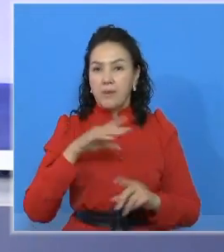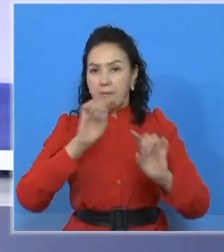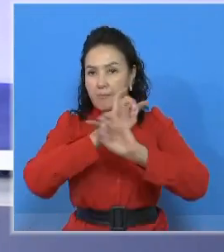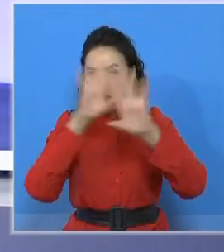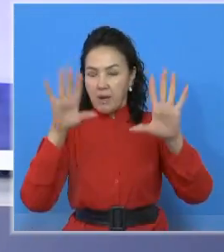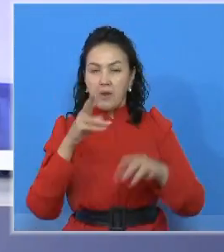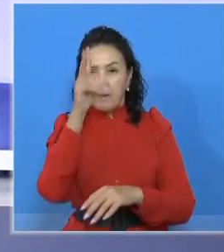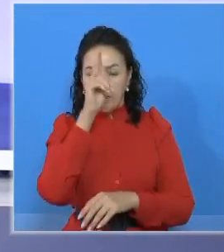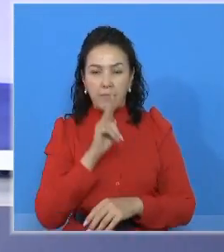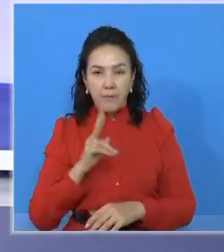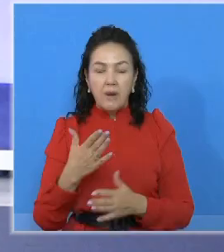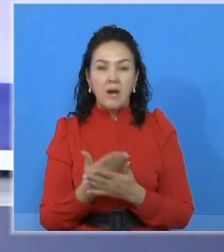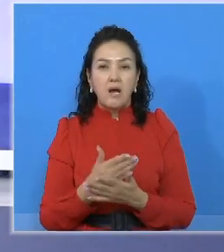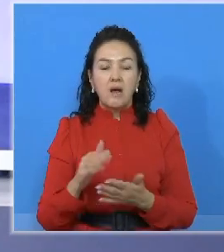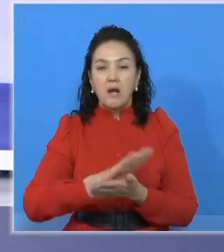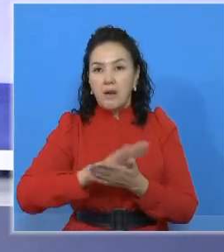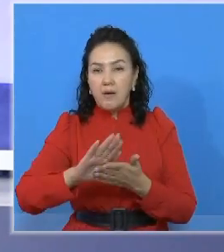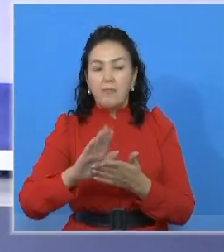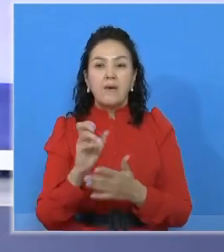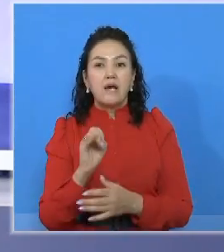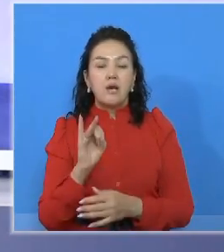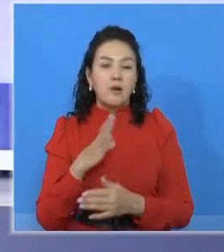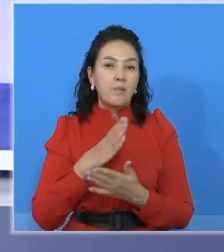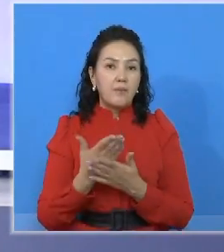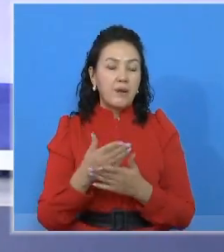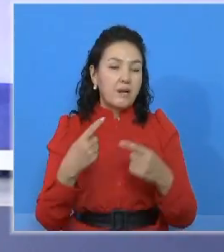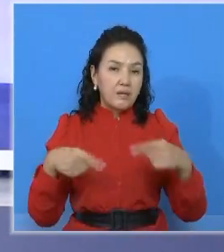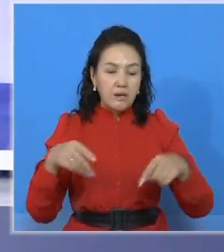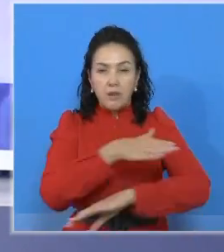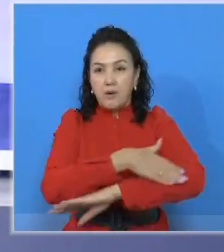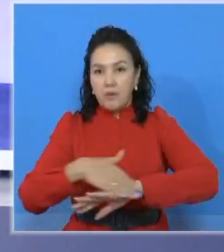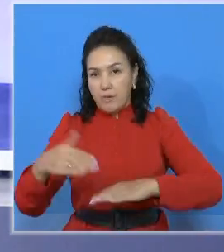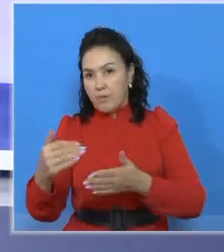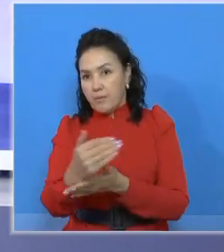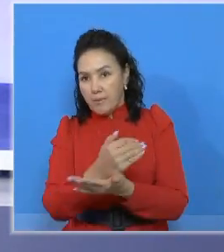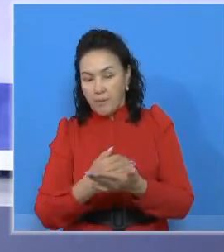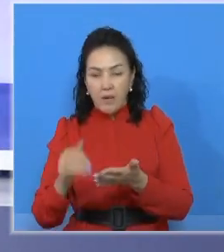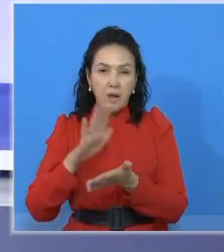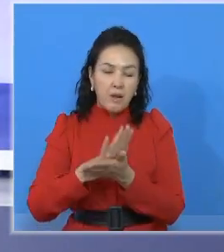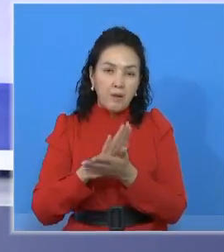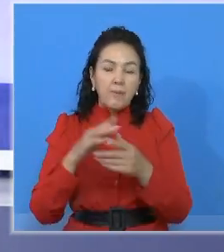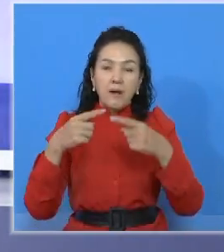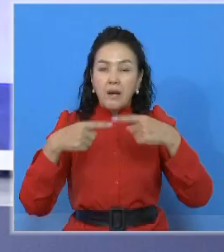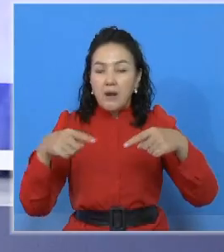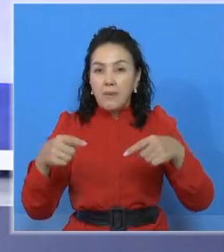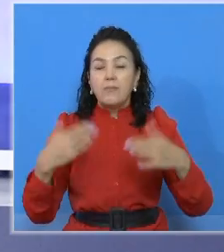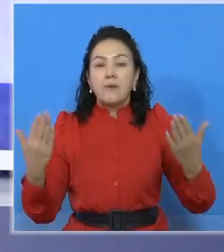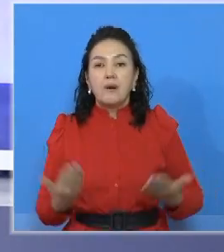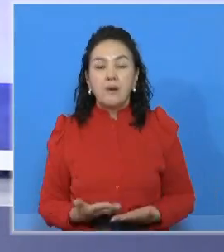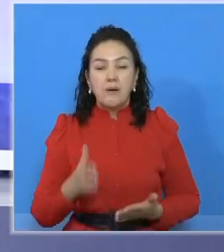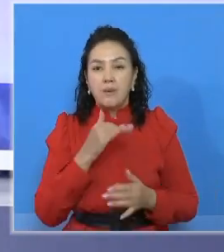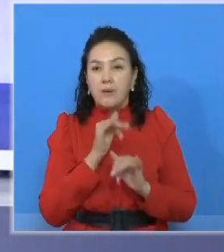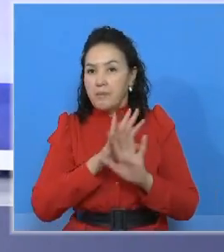объявлен двухмесячник по санитарной очистке и благоустройству. Некоторые улицы уже очищены от мусора, а некоторые жители до сих пор